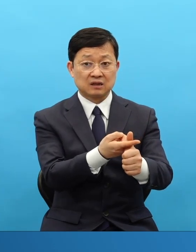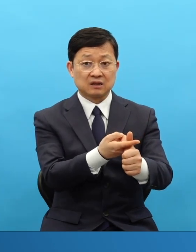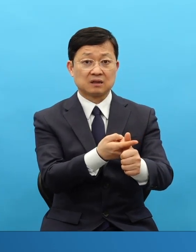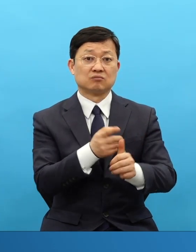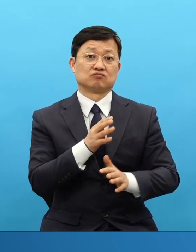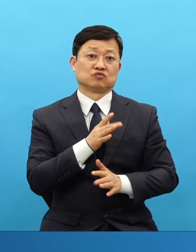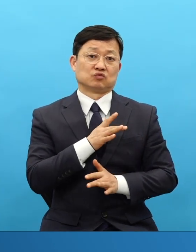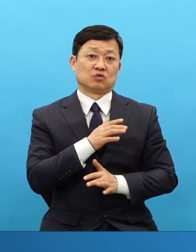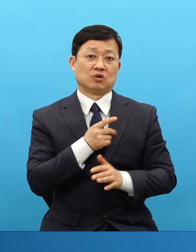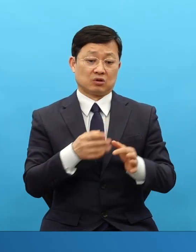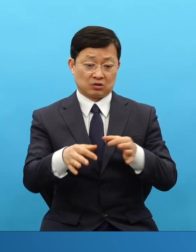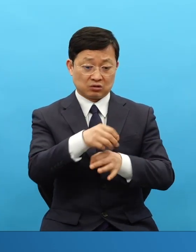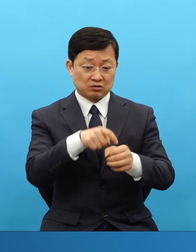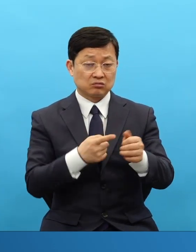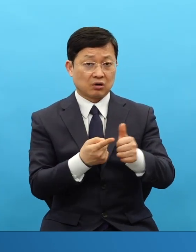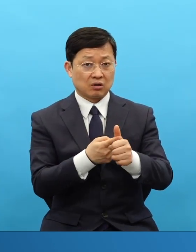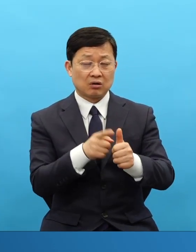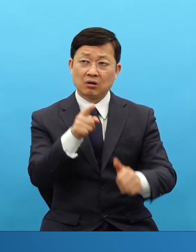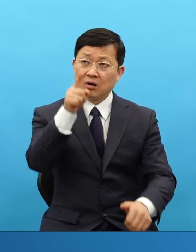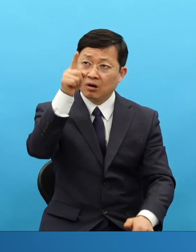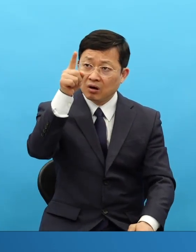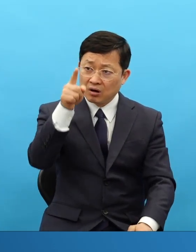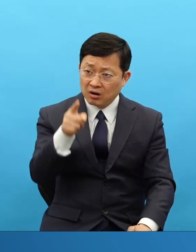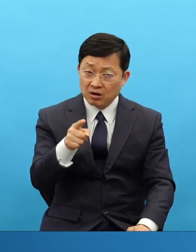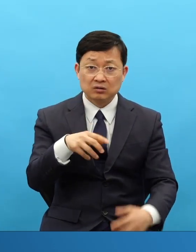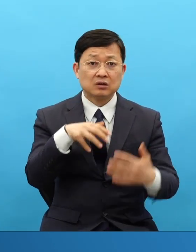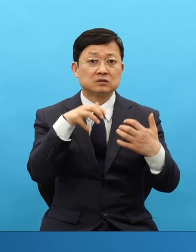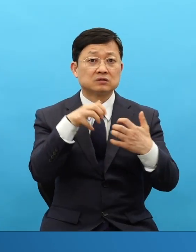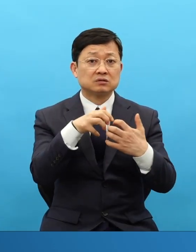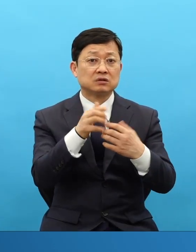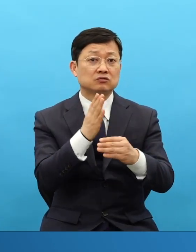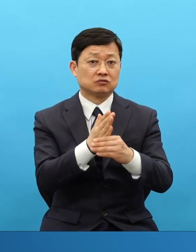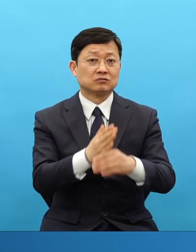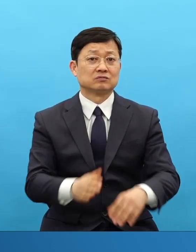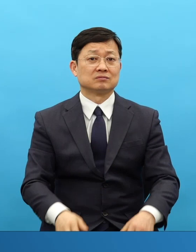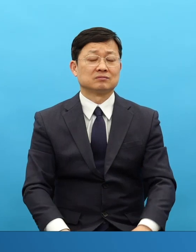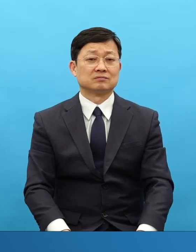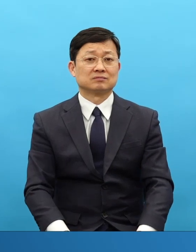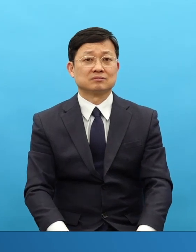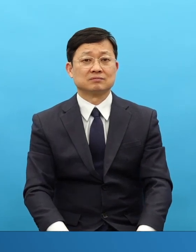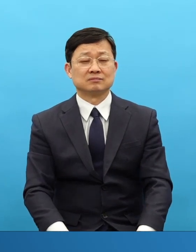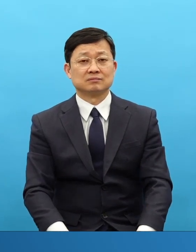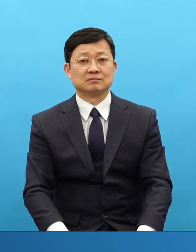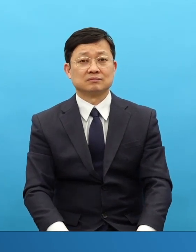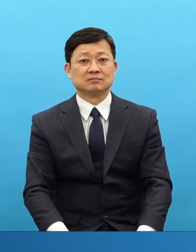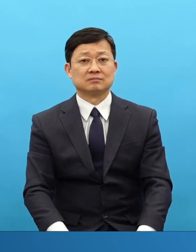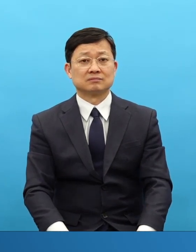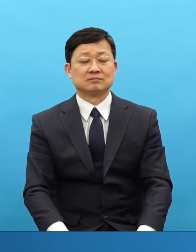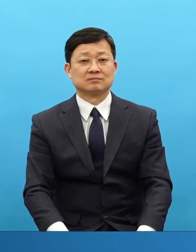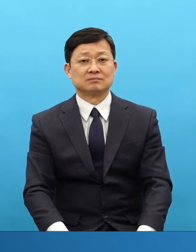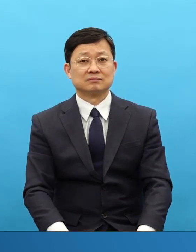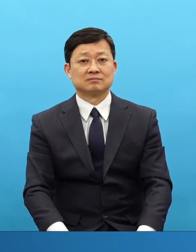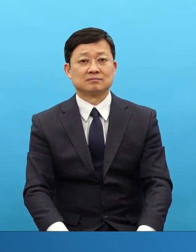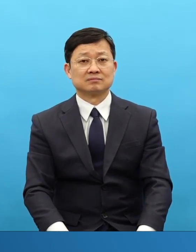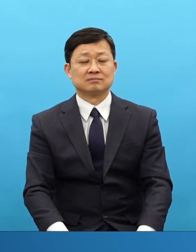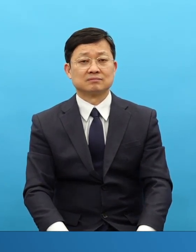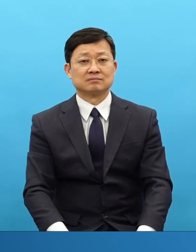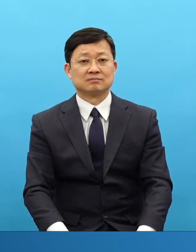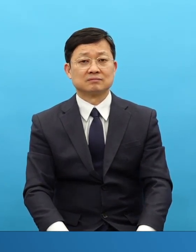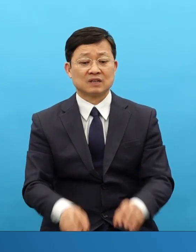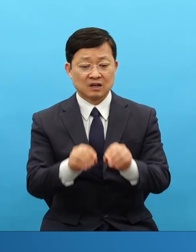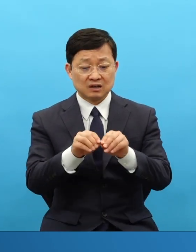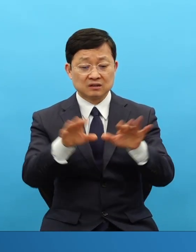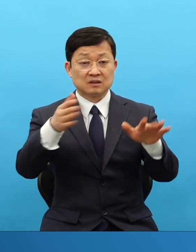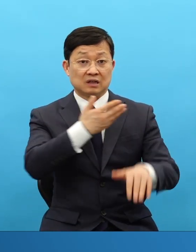치열한 사안이 붙었어요 특히 특히 우리 무슬림 당첨 우리 무슬림 뭐 지금 허튼